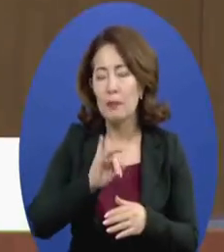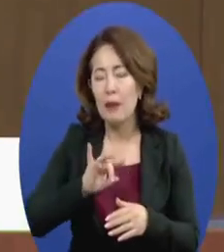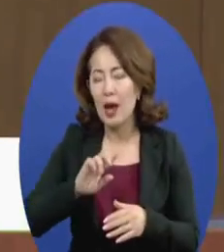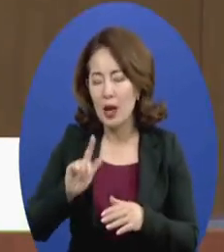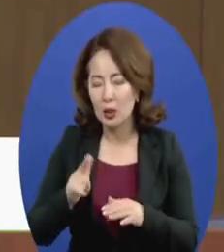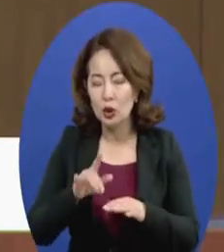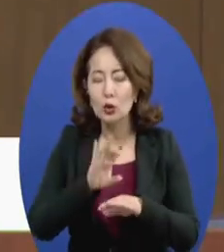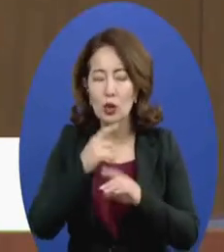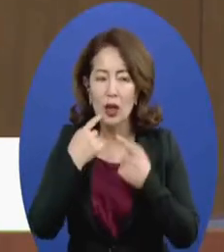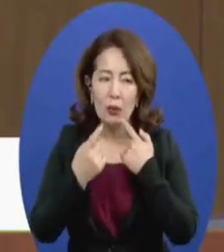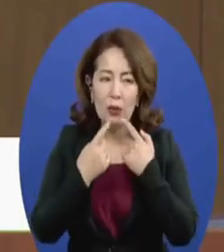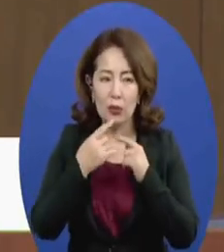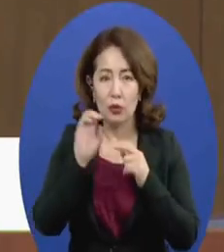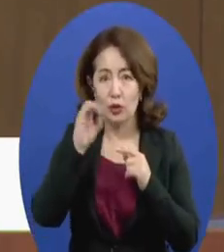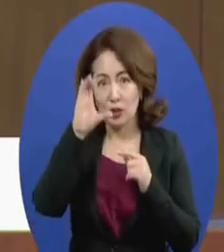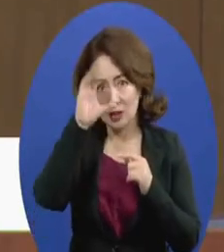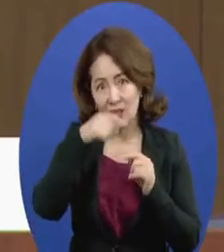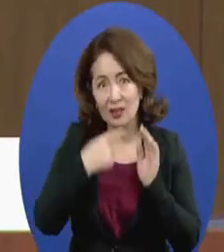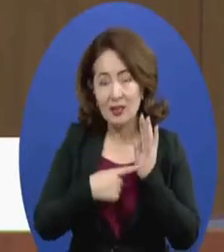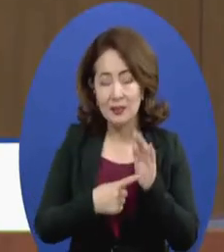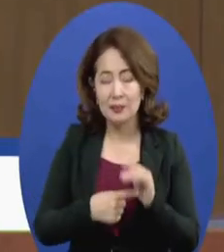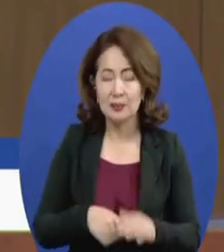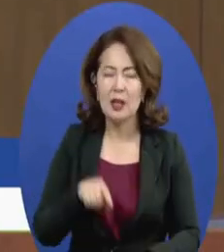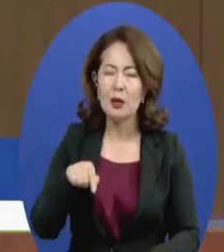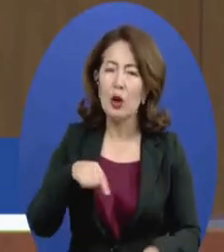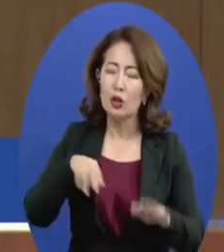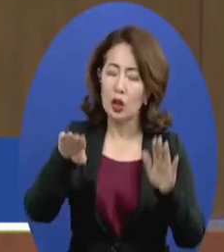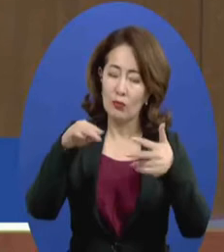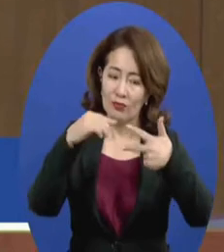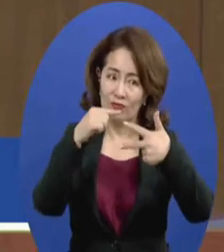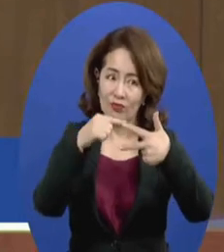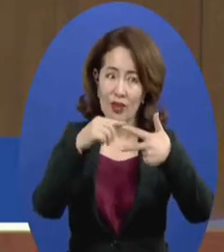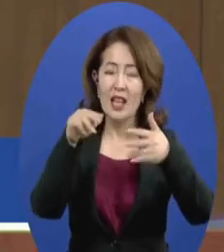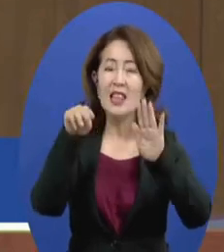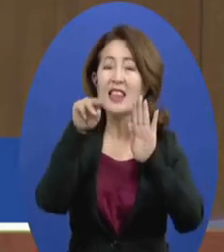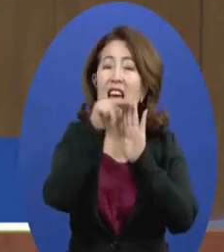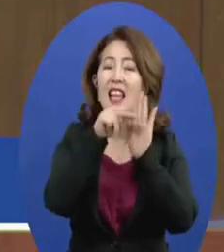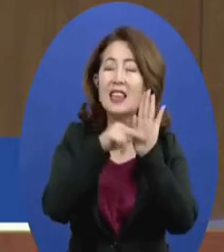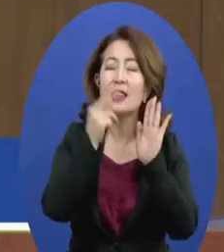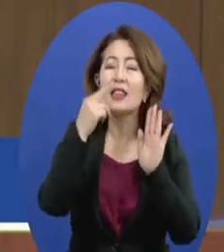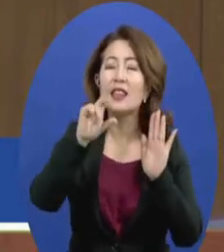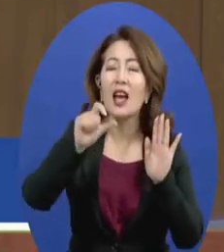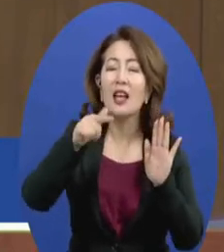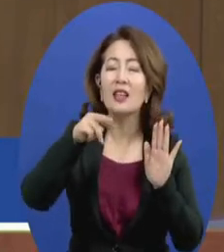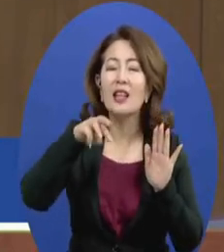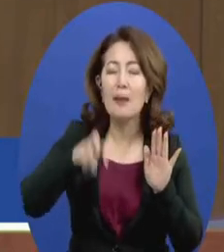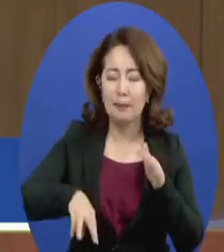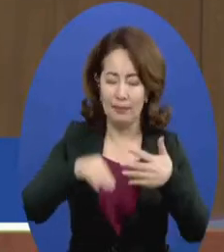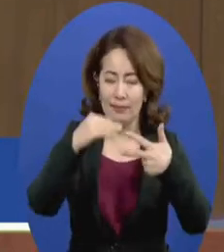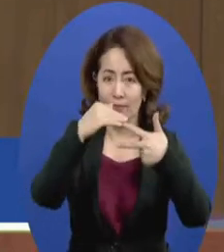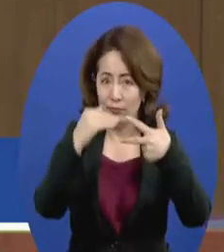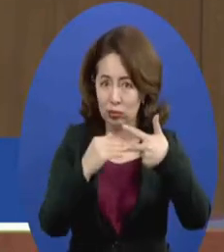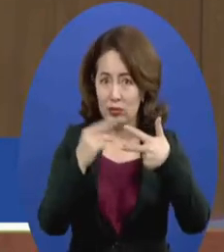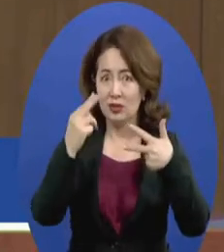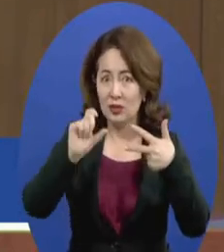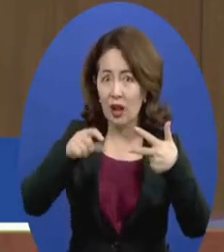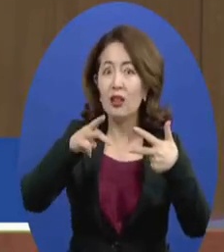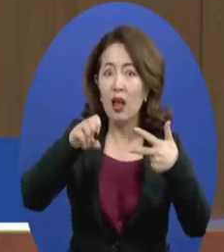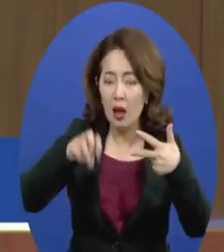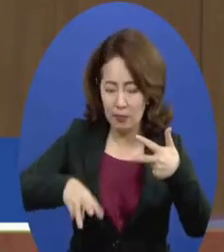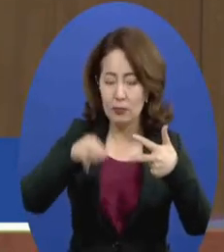сайд илэрхийлээд байна. Дэглэн бид нар сольрууллаа. Одоо ард иргэдийн маань, аж ахуй нэгжүүдийн маань